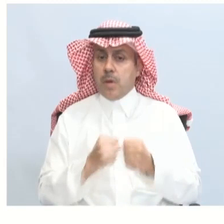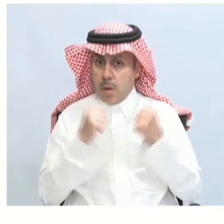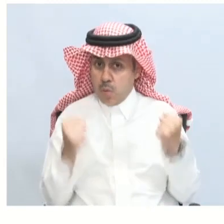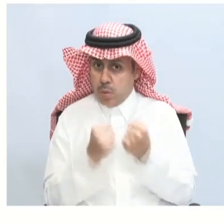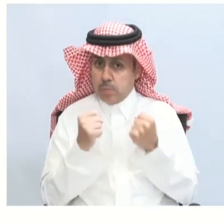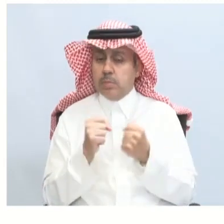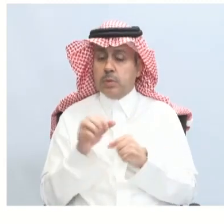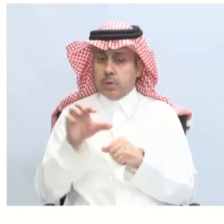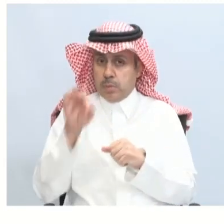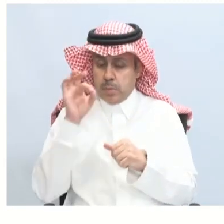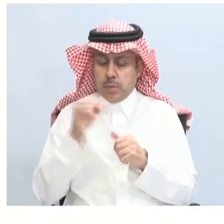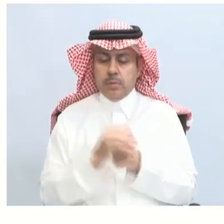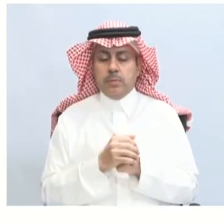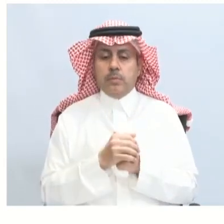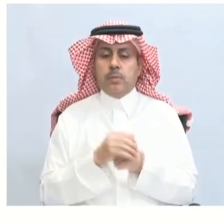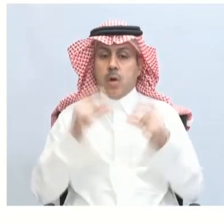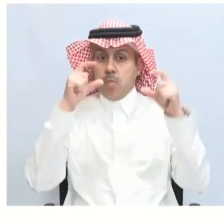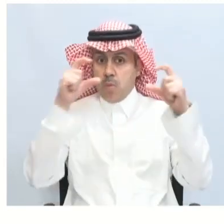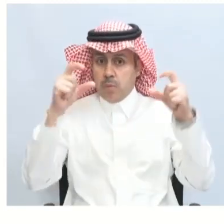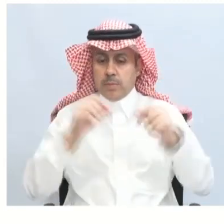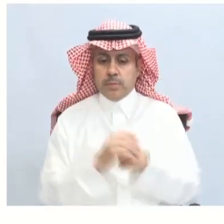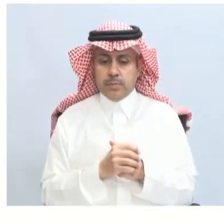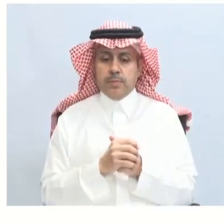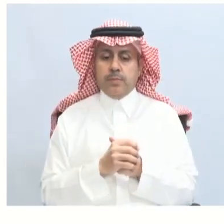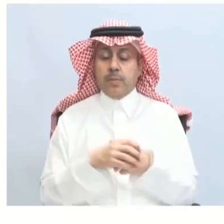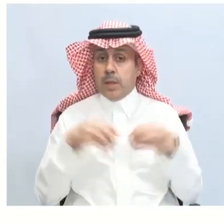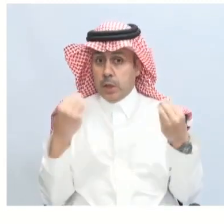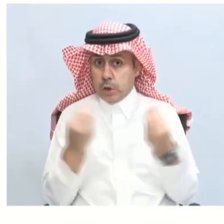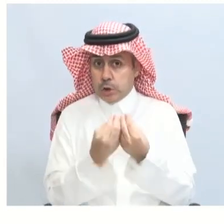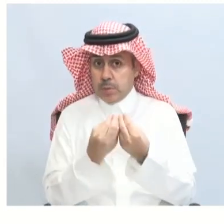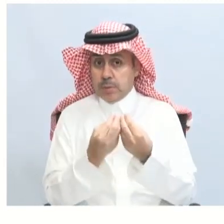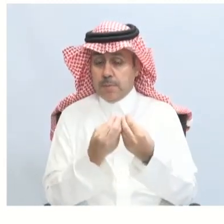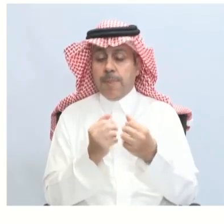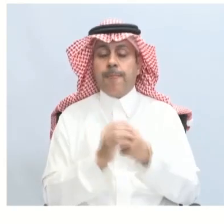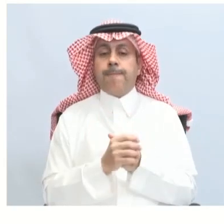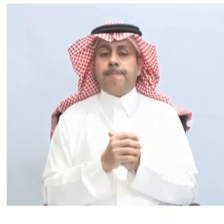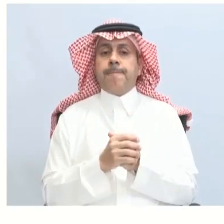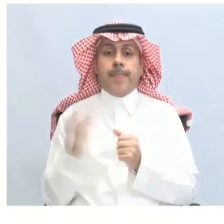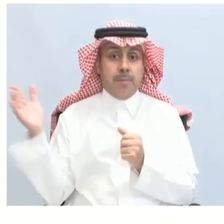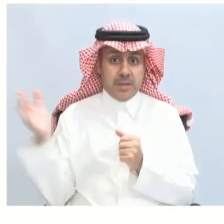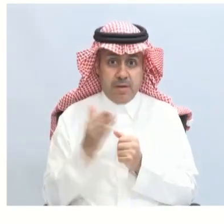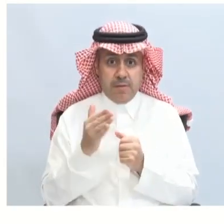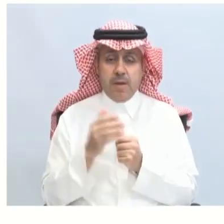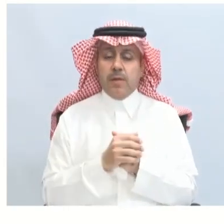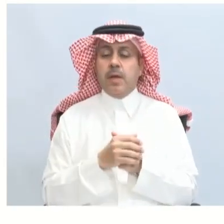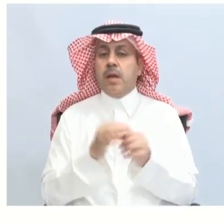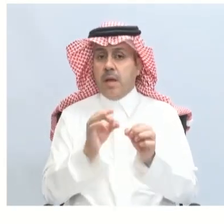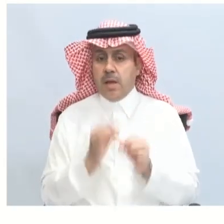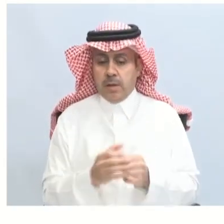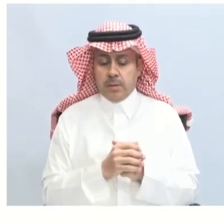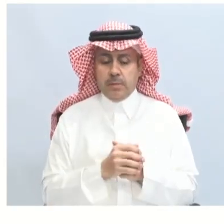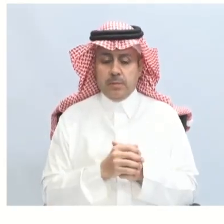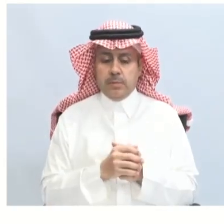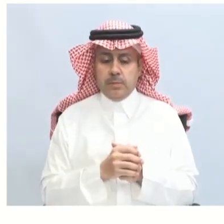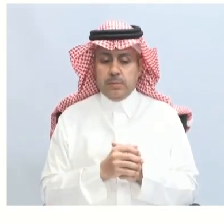تستنبط وتستخرجوا ما هو الموضوع الذي يجمع يجمع ما ورد في هذه